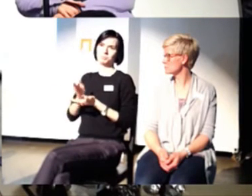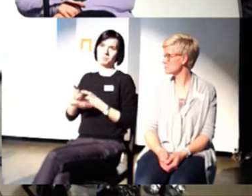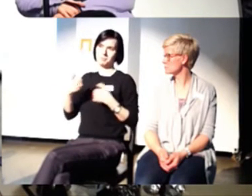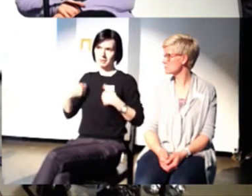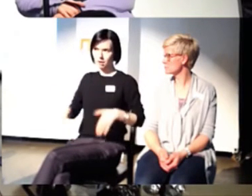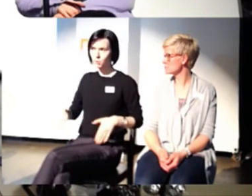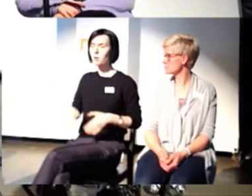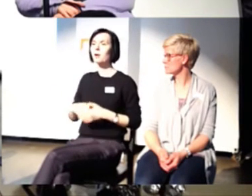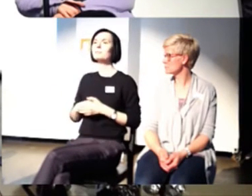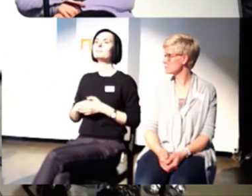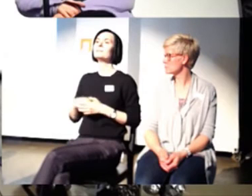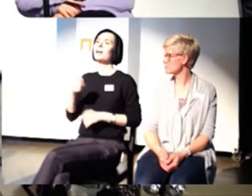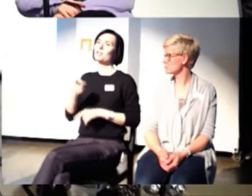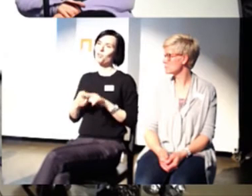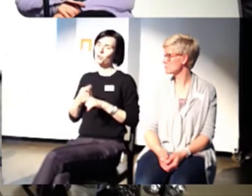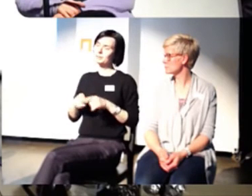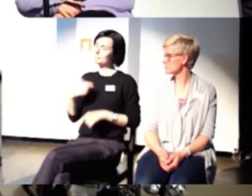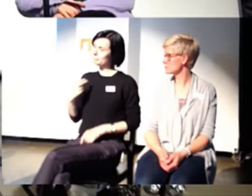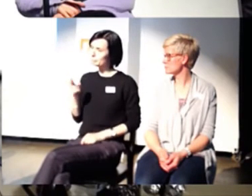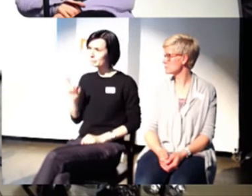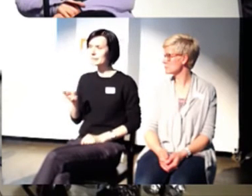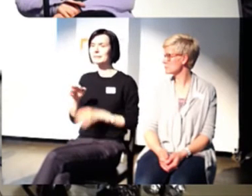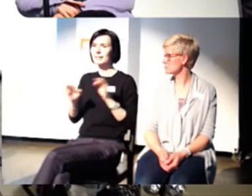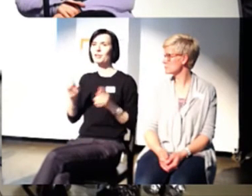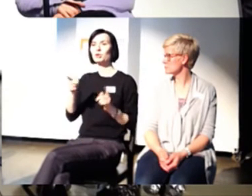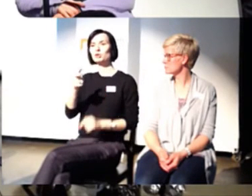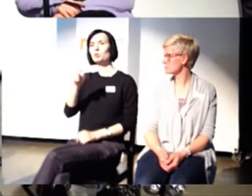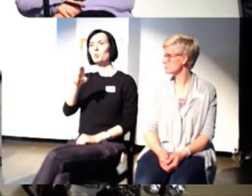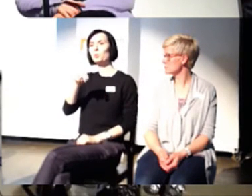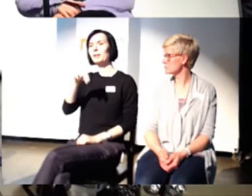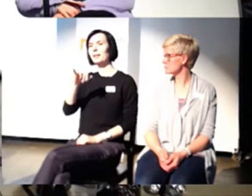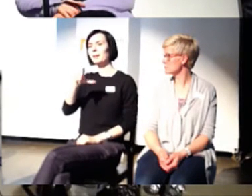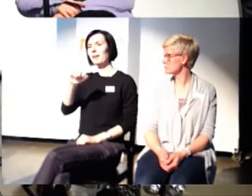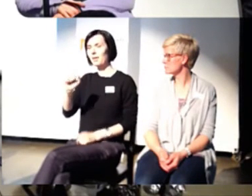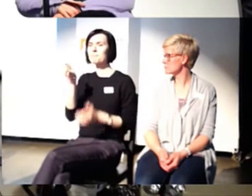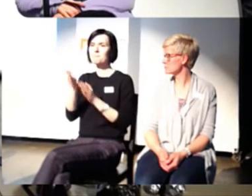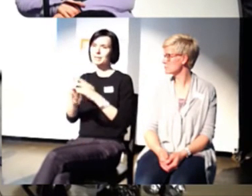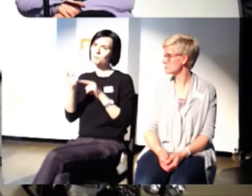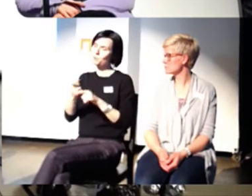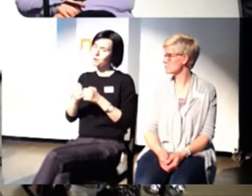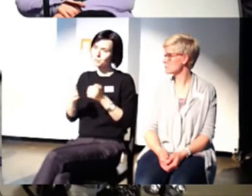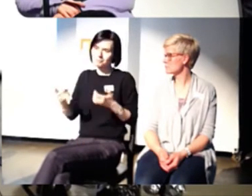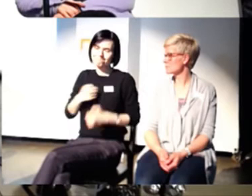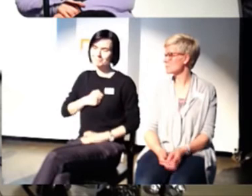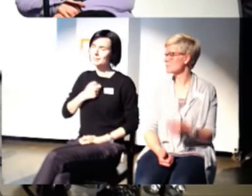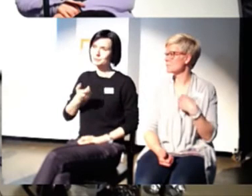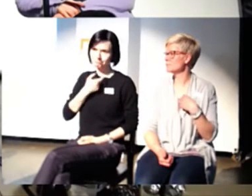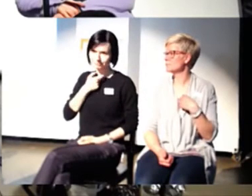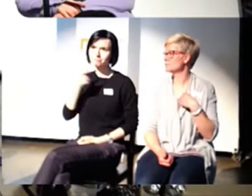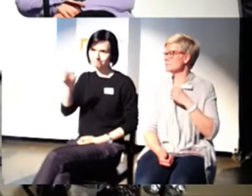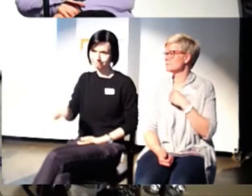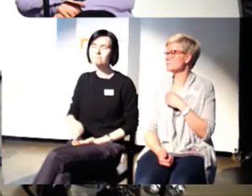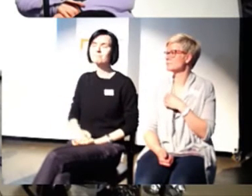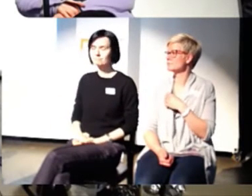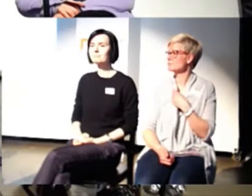ihanaa, jos G olisi päässyt, mutta valitettavasti nyt ei ole päässyt. Eli mä nyt